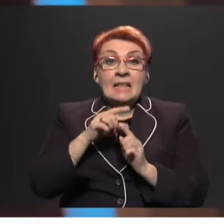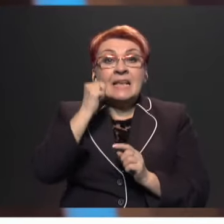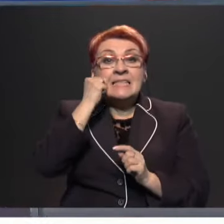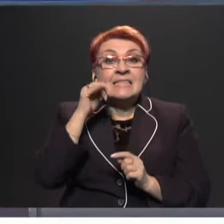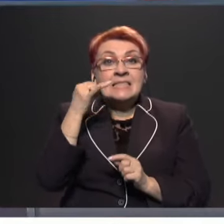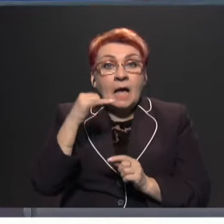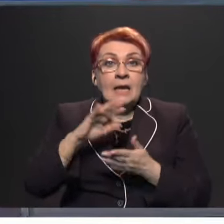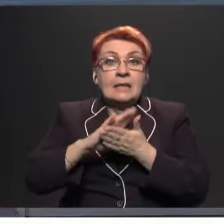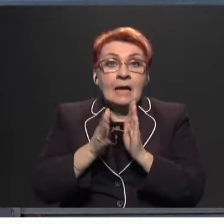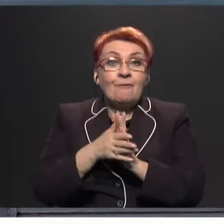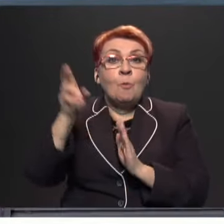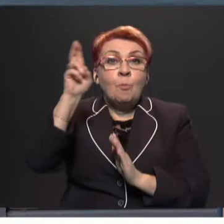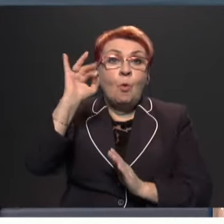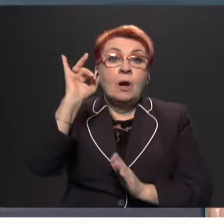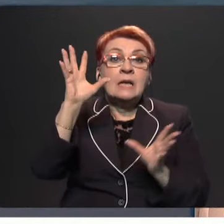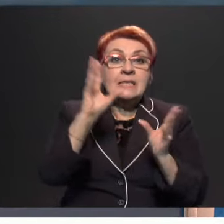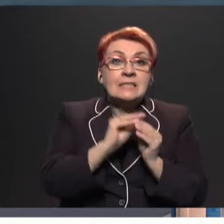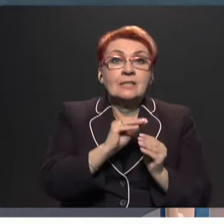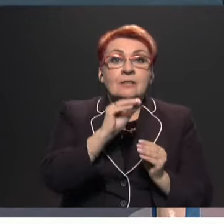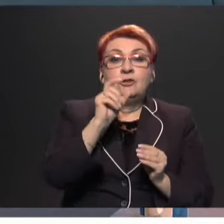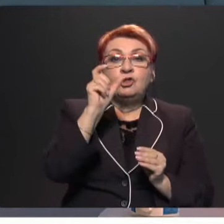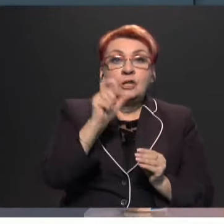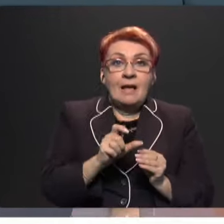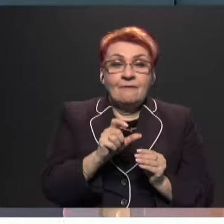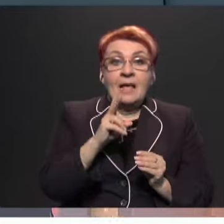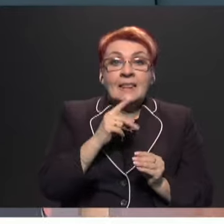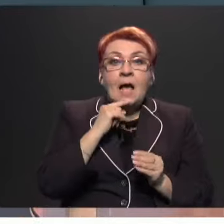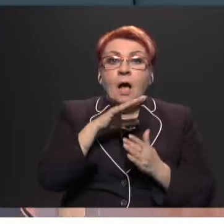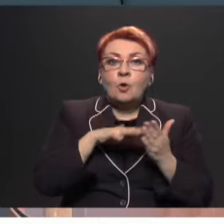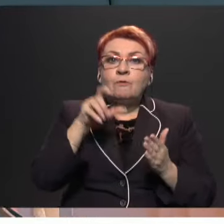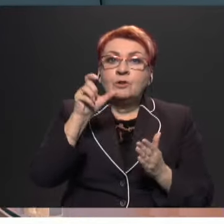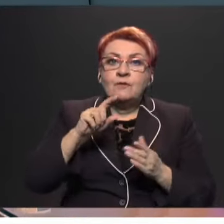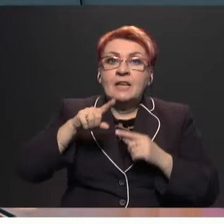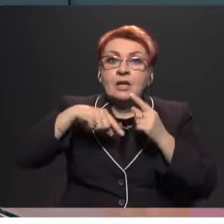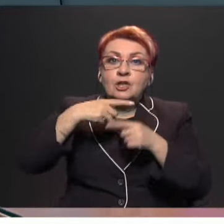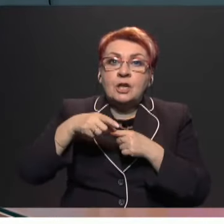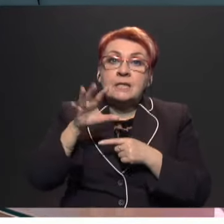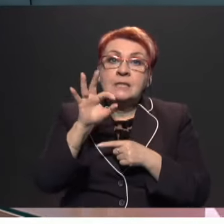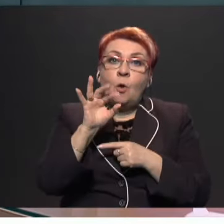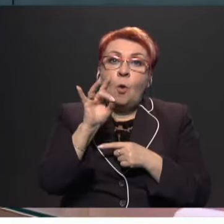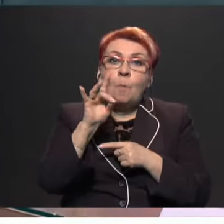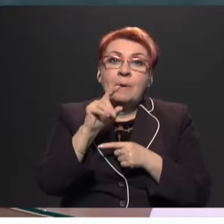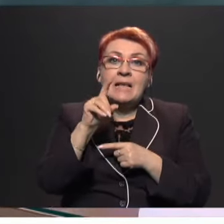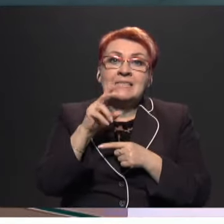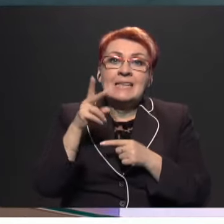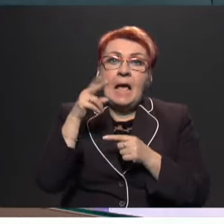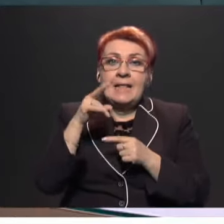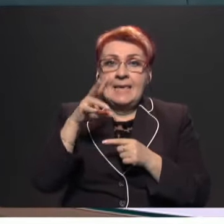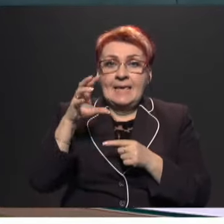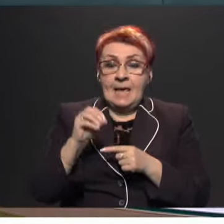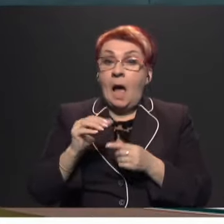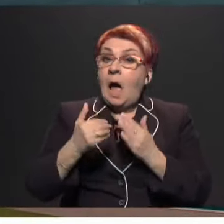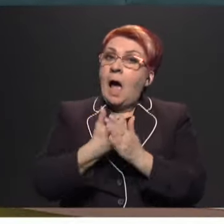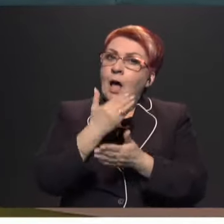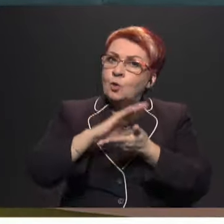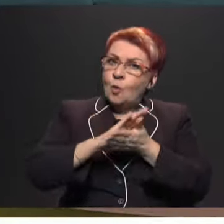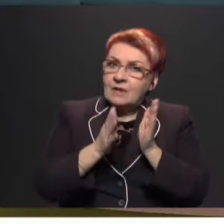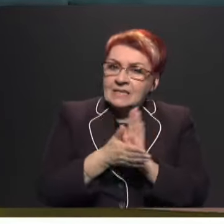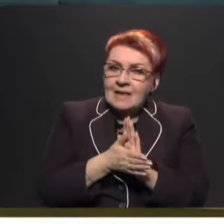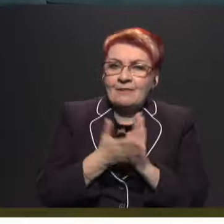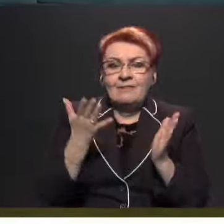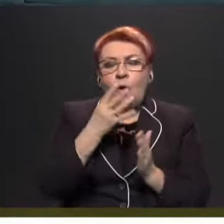Договор Бога с человеком, основанный на крови. На крови человека, через обрезание. А Новый Завет, то есть уже в